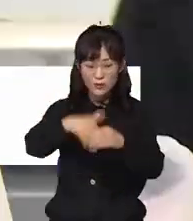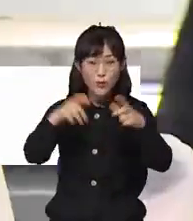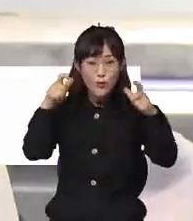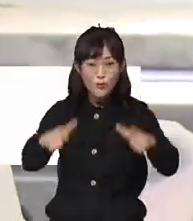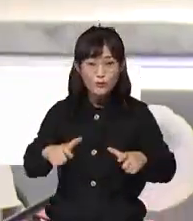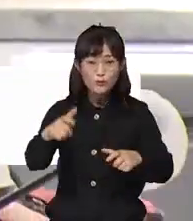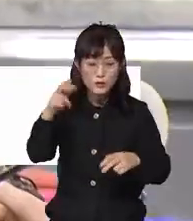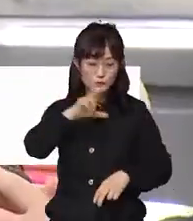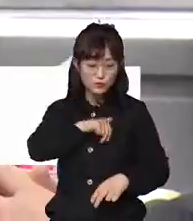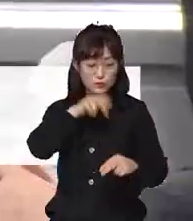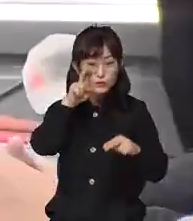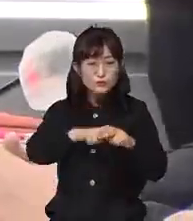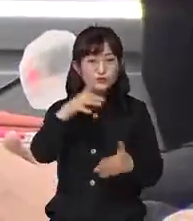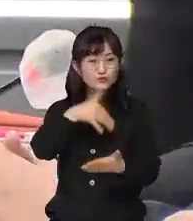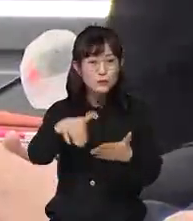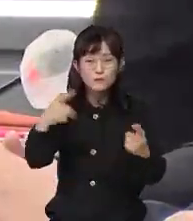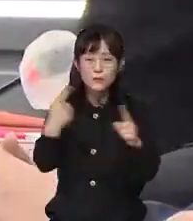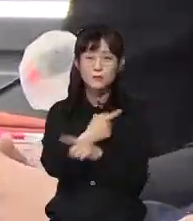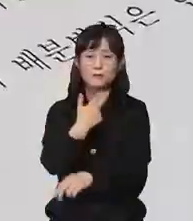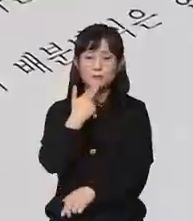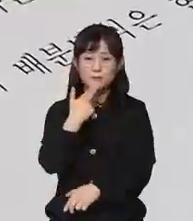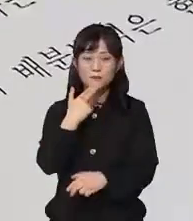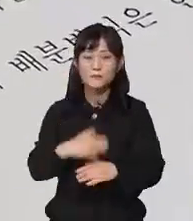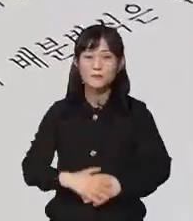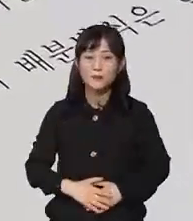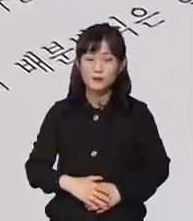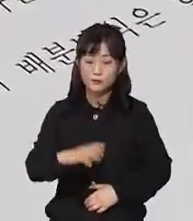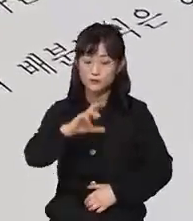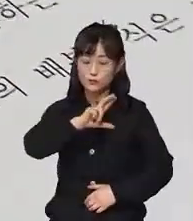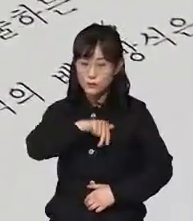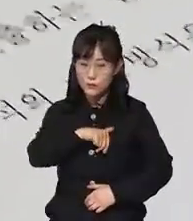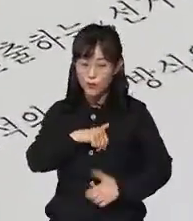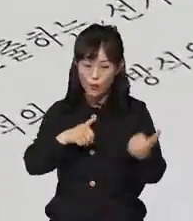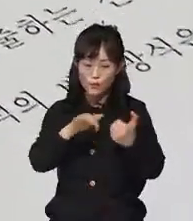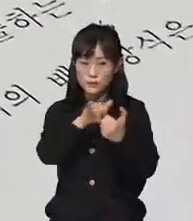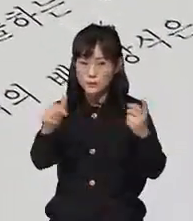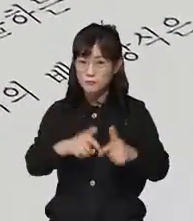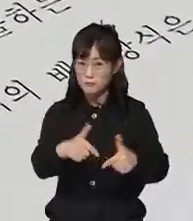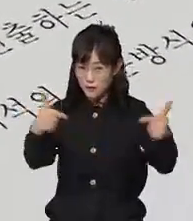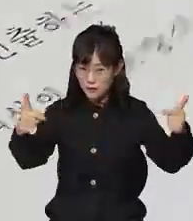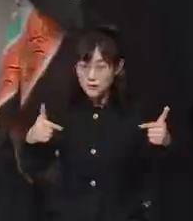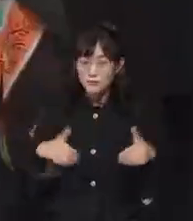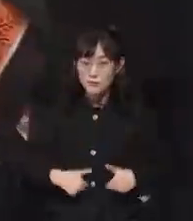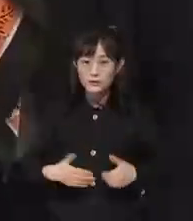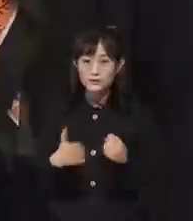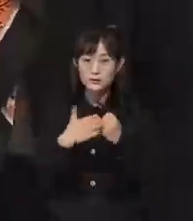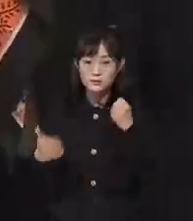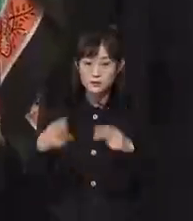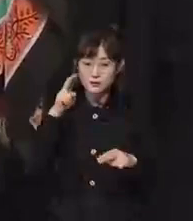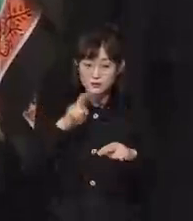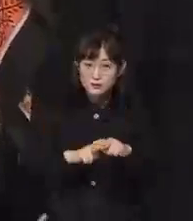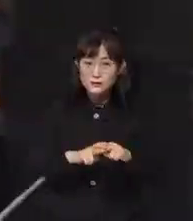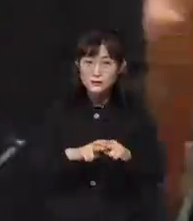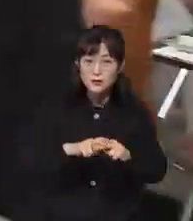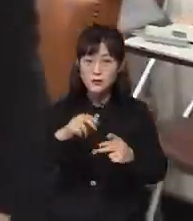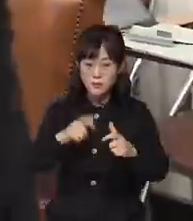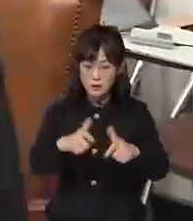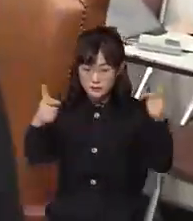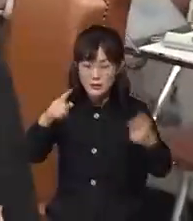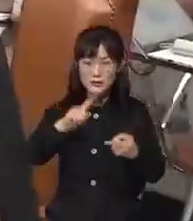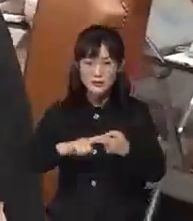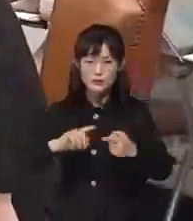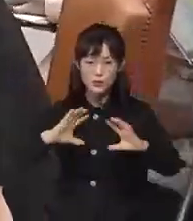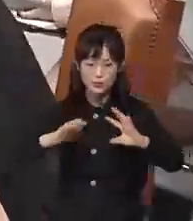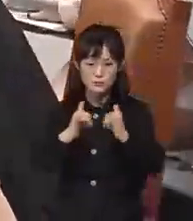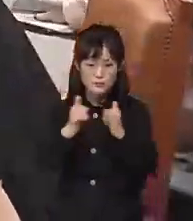의석수의 변화가 없습니다 다만 국회의원 정수를 50명 늘려야 해 의석 확대에 대한 국민 여론이